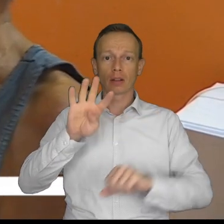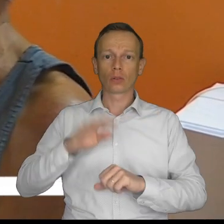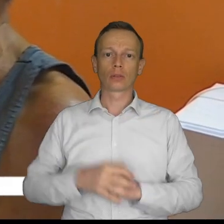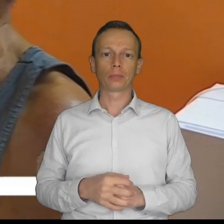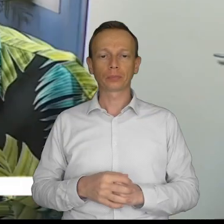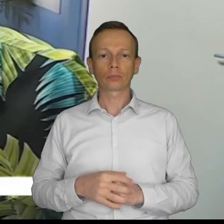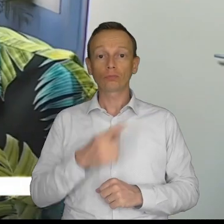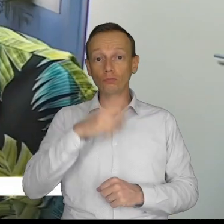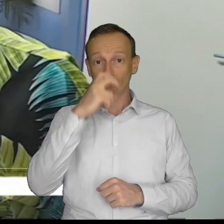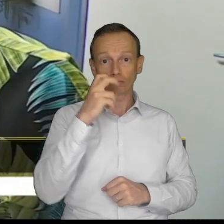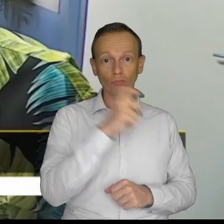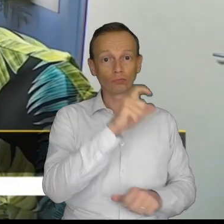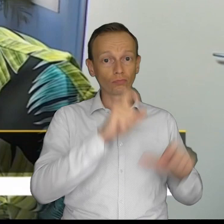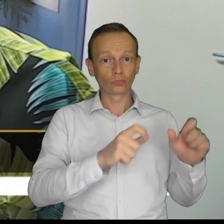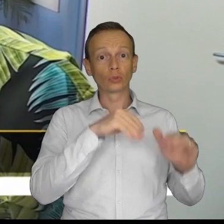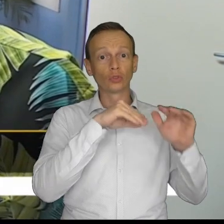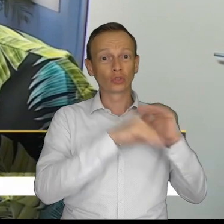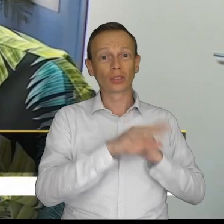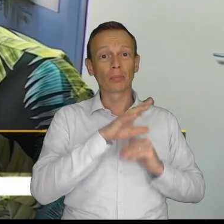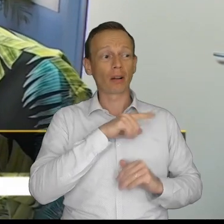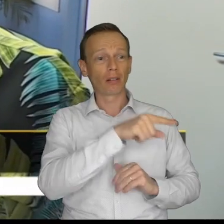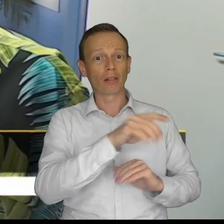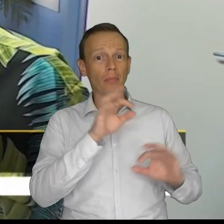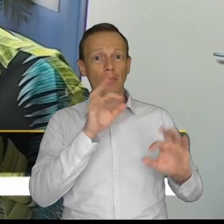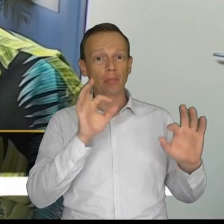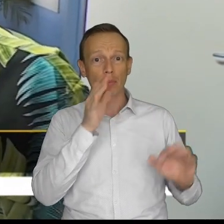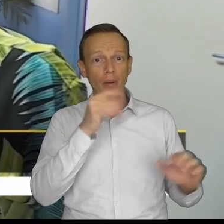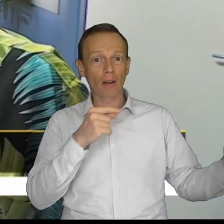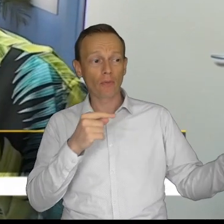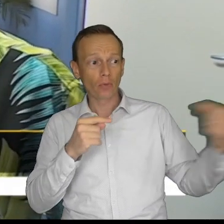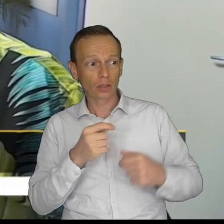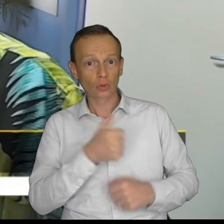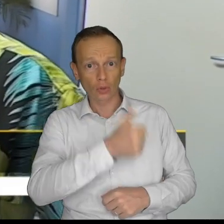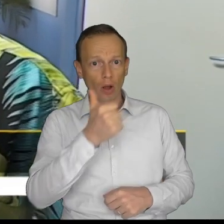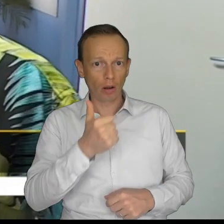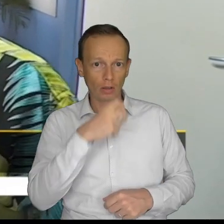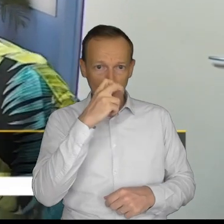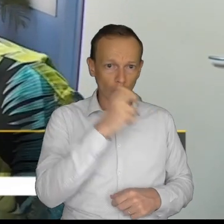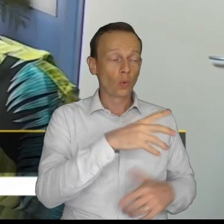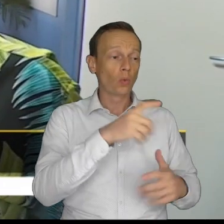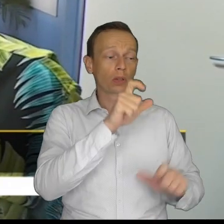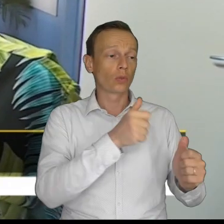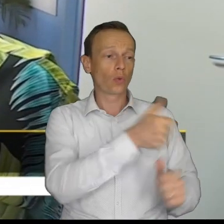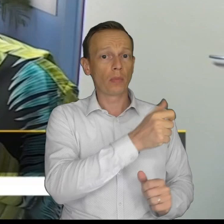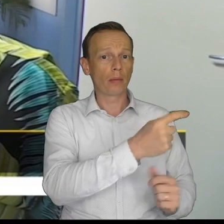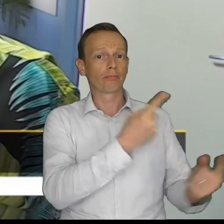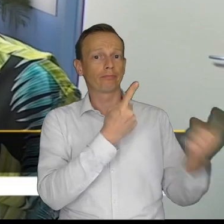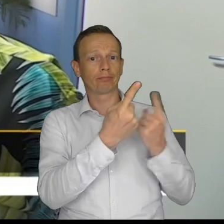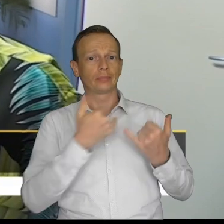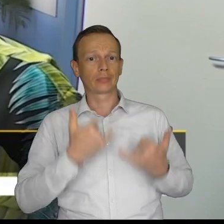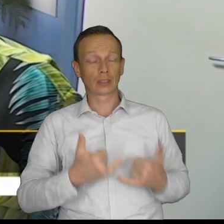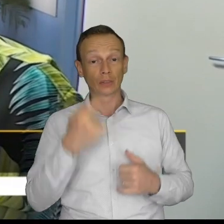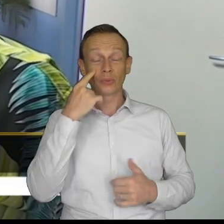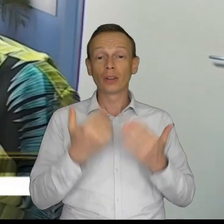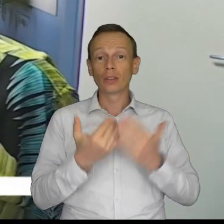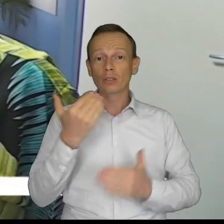94. On va chercher les gens chez eux quand ils n'ont pas de moyens de communication. Et sinon, les gens viennent, se présentent. Et vous